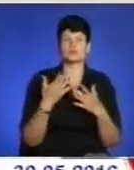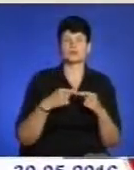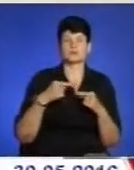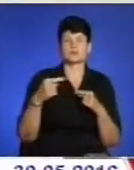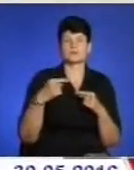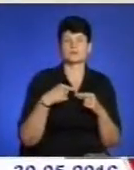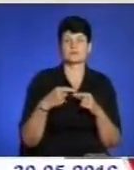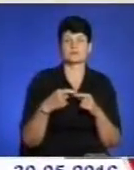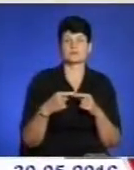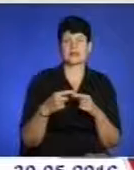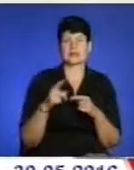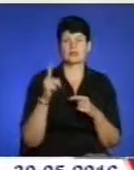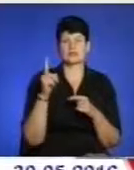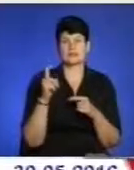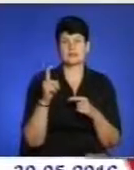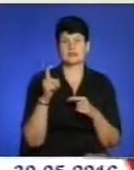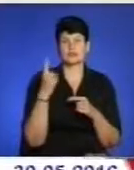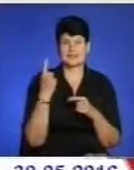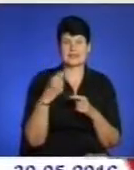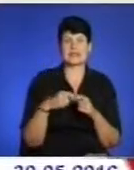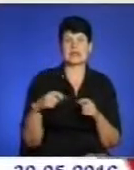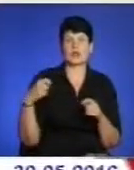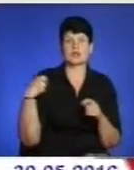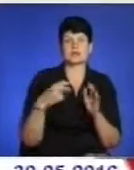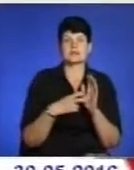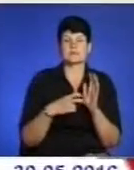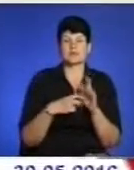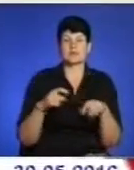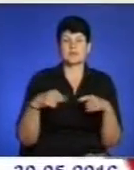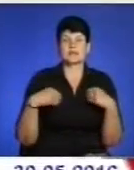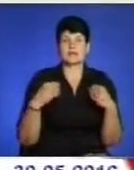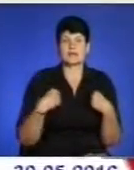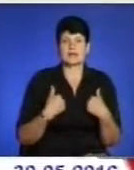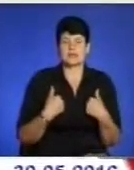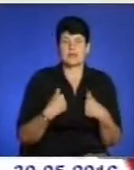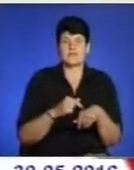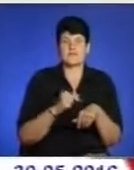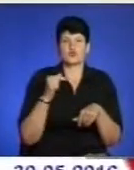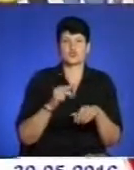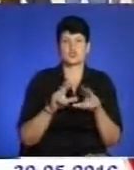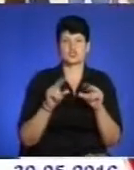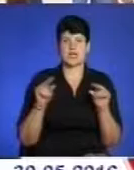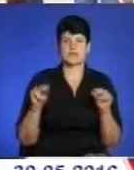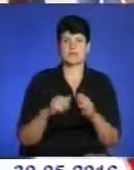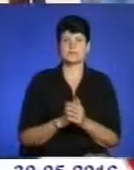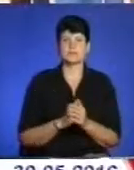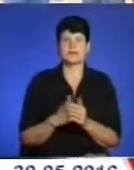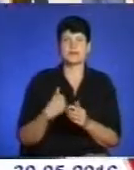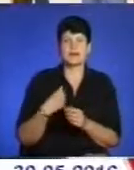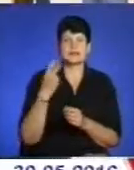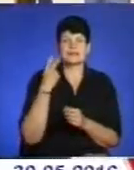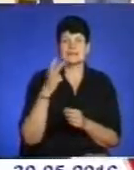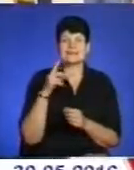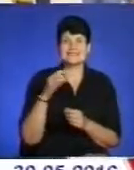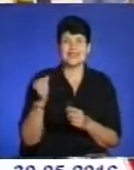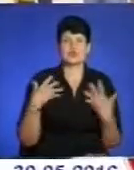Тернопіль, привертаємо увагу до здорового образу життя. Все? Що будете сьогодні робити? Бігати.